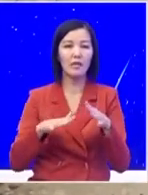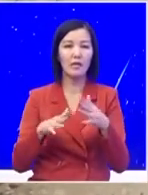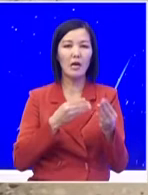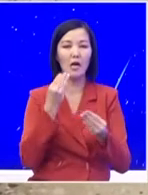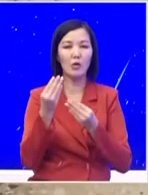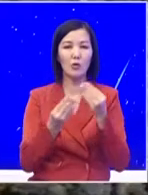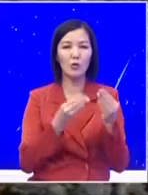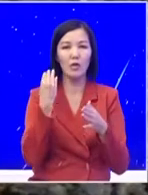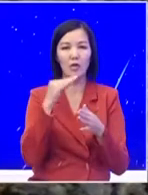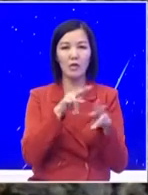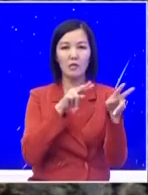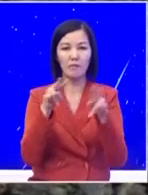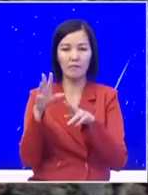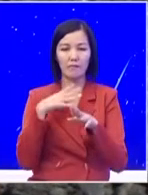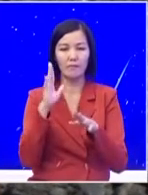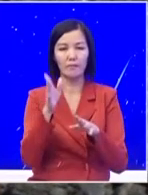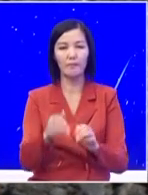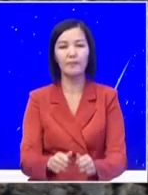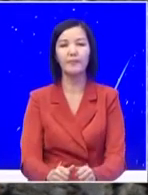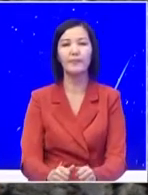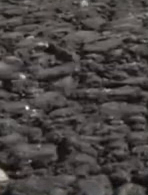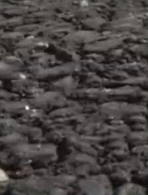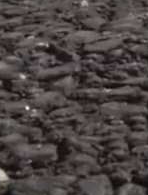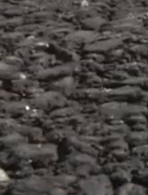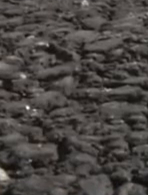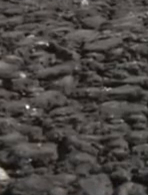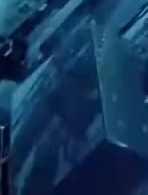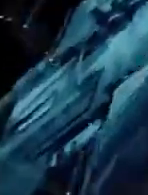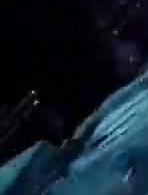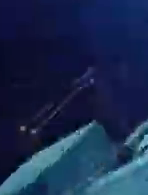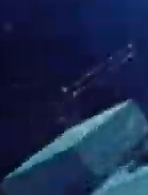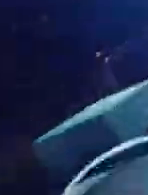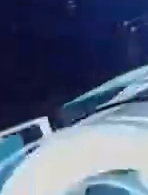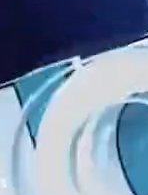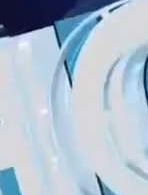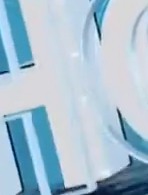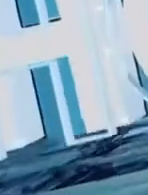точнее их качеству. Аделя Кжаркенова, Ерболат Антелов, телеканал ЖТСУ.